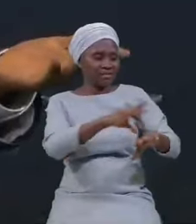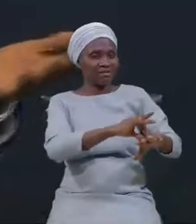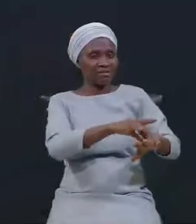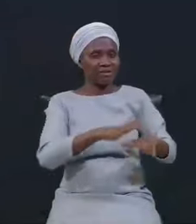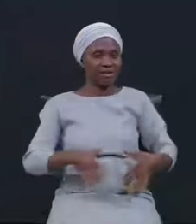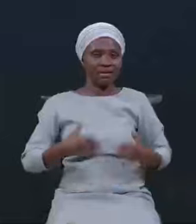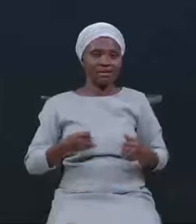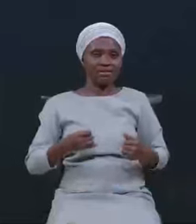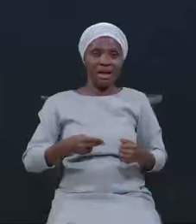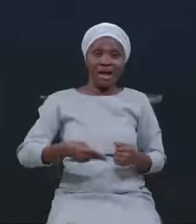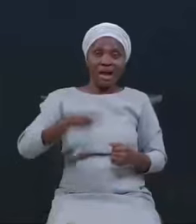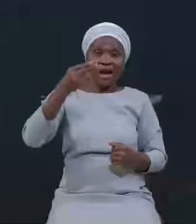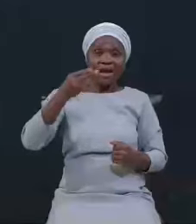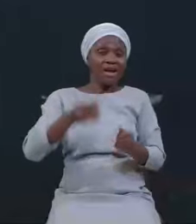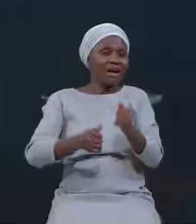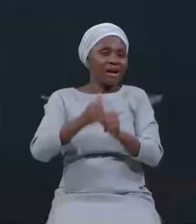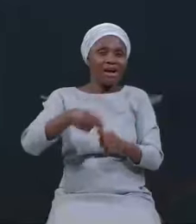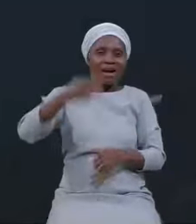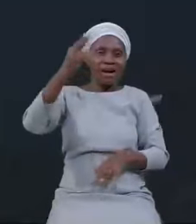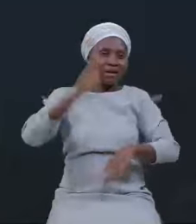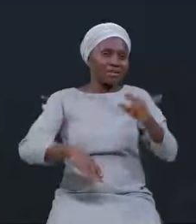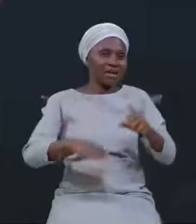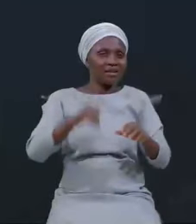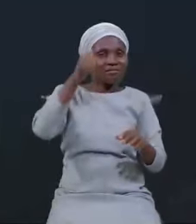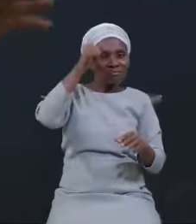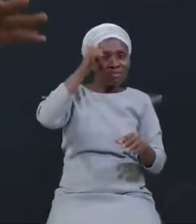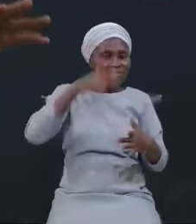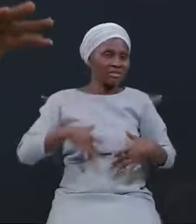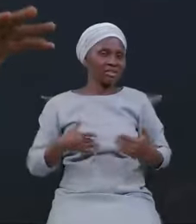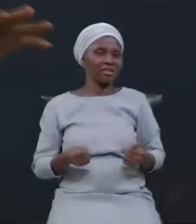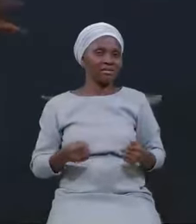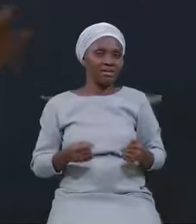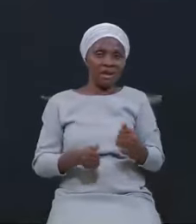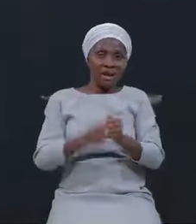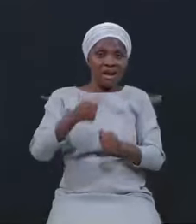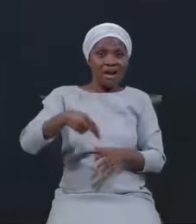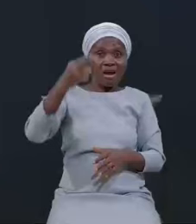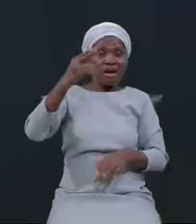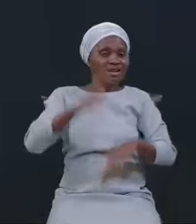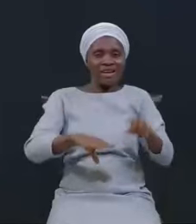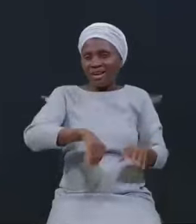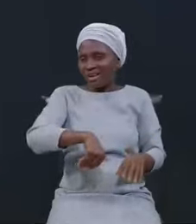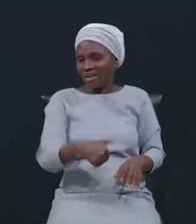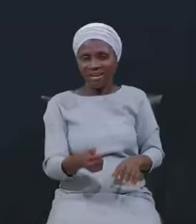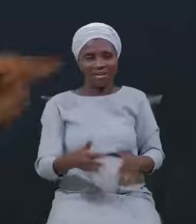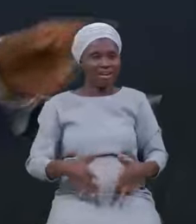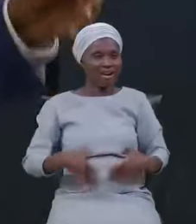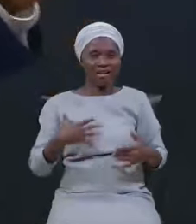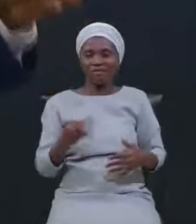d'Adam, plus élevée que toute autre vie de tout humain sur